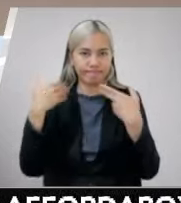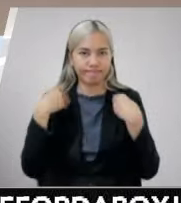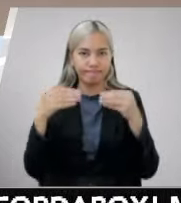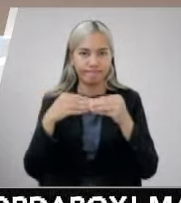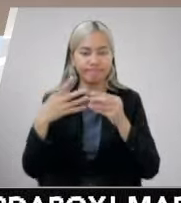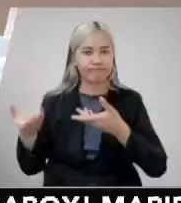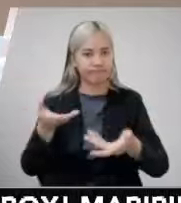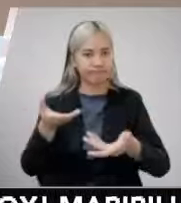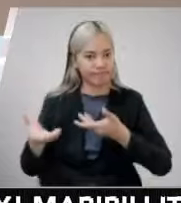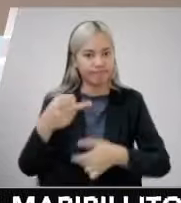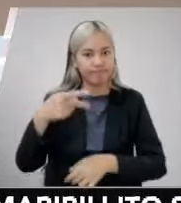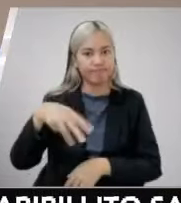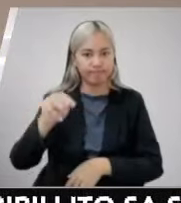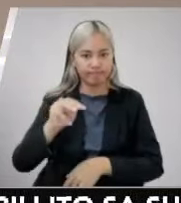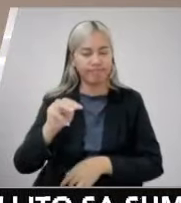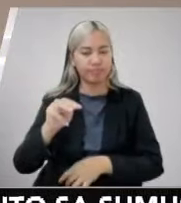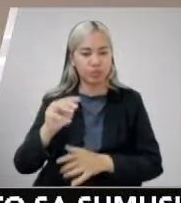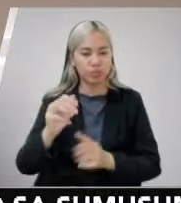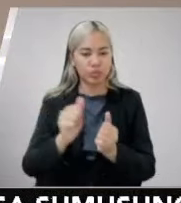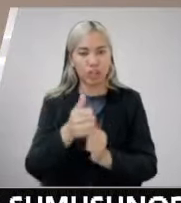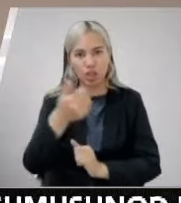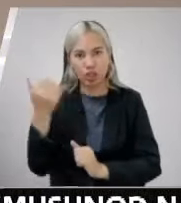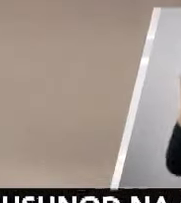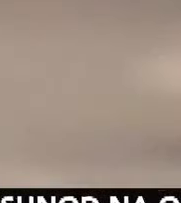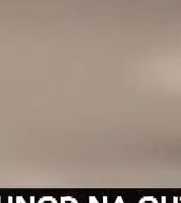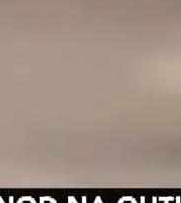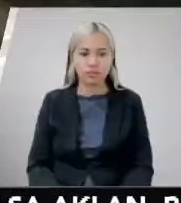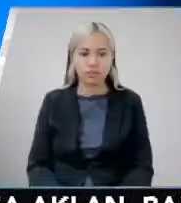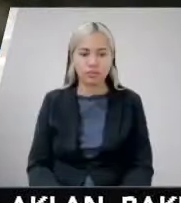Minister sa ibang minister ng bansa.